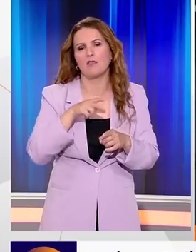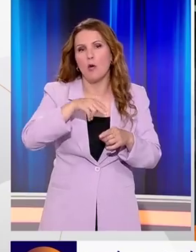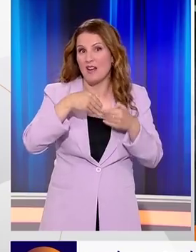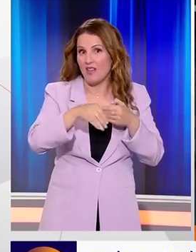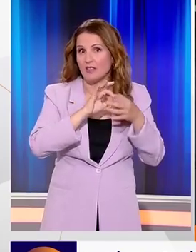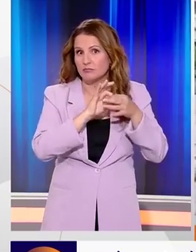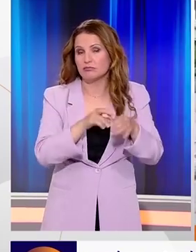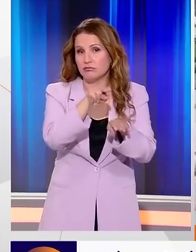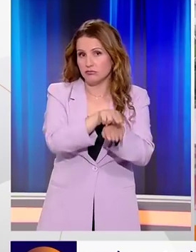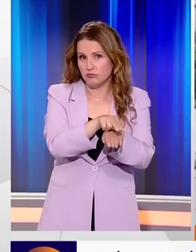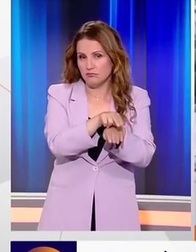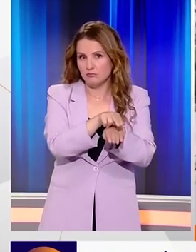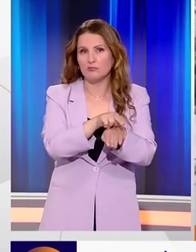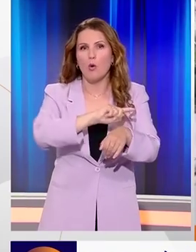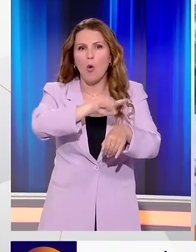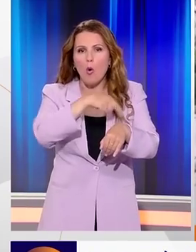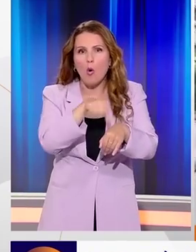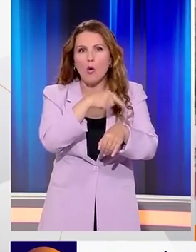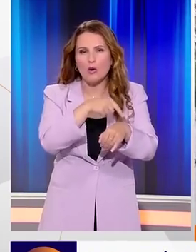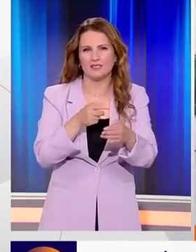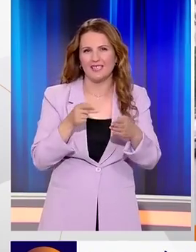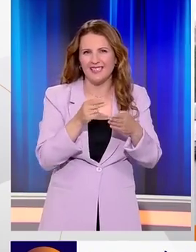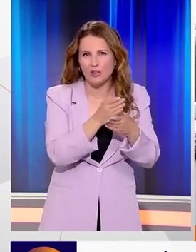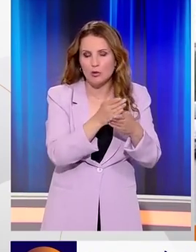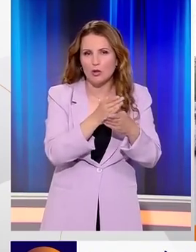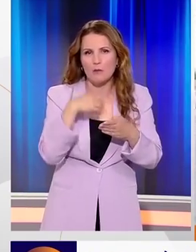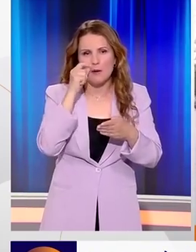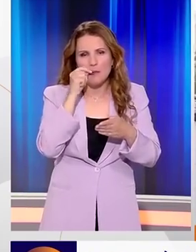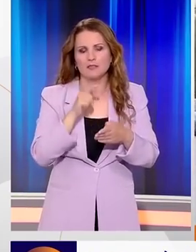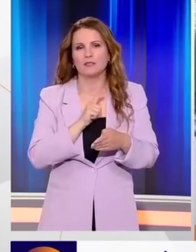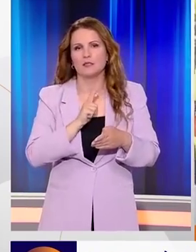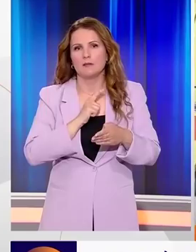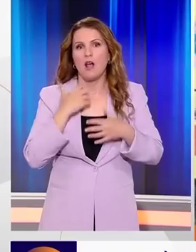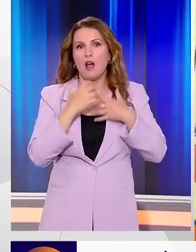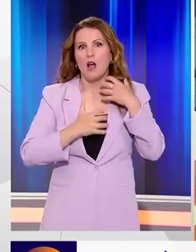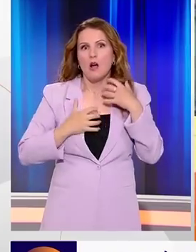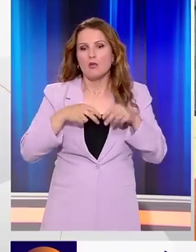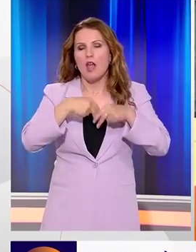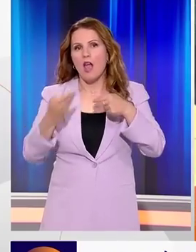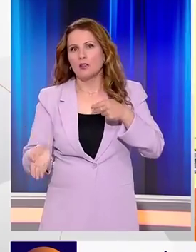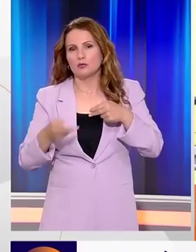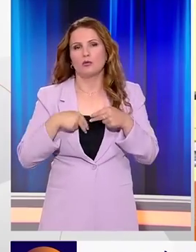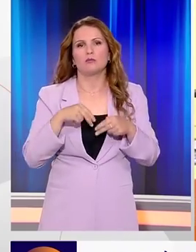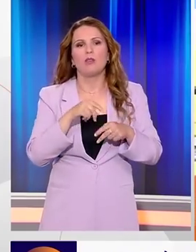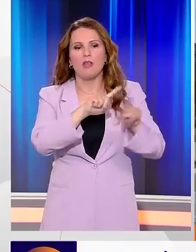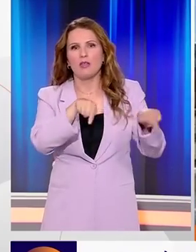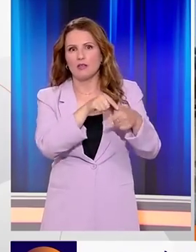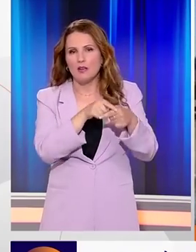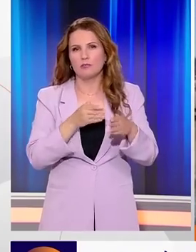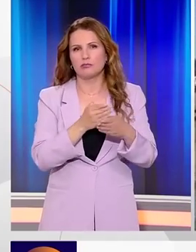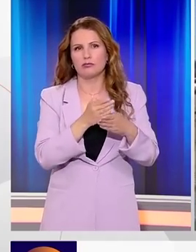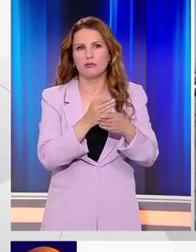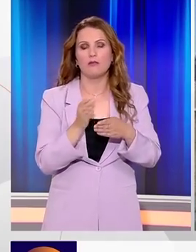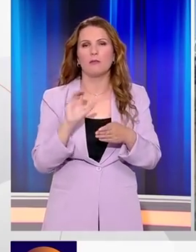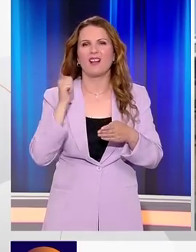επόμενα 24 ώρα. Οι ώρες του χειρουργείου ήταν μαρτυρικές για τους γονείς που περίμεναν με αγωνία έξω από το χειρουργικό θάλαμο.